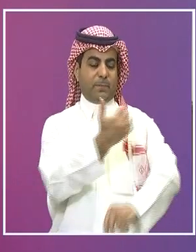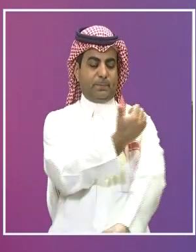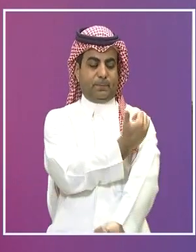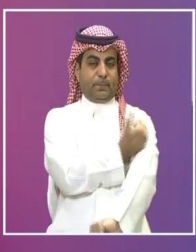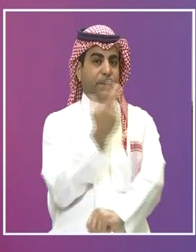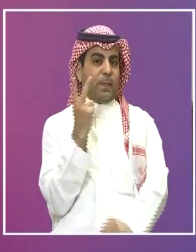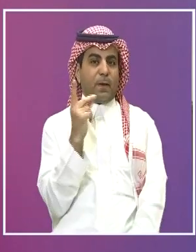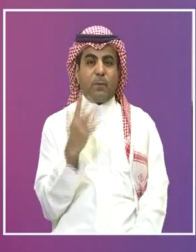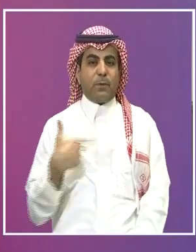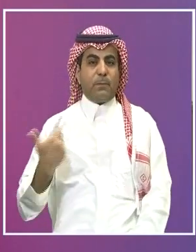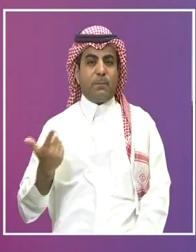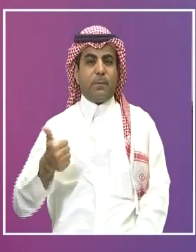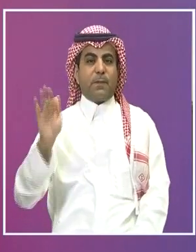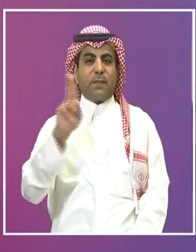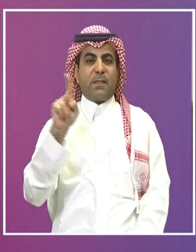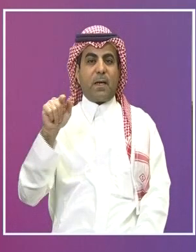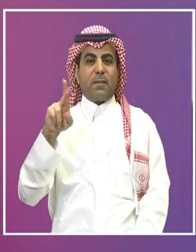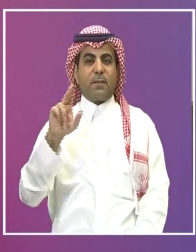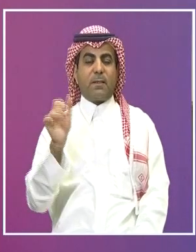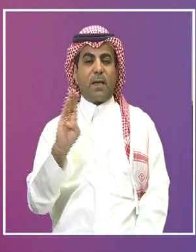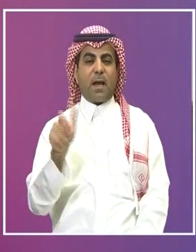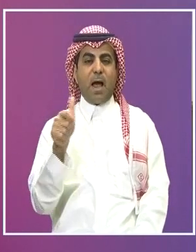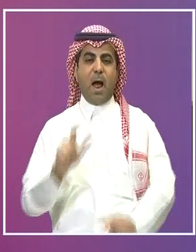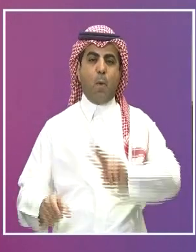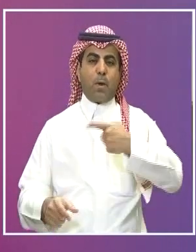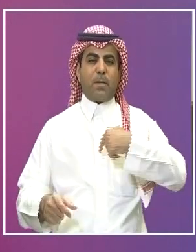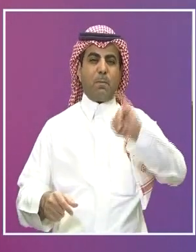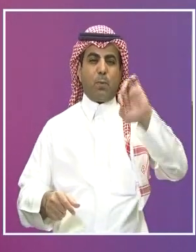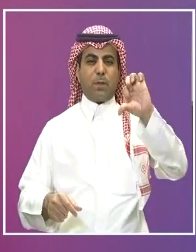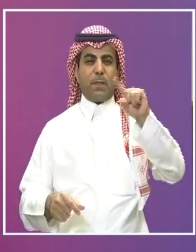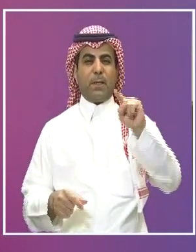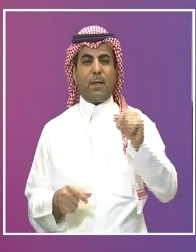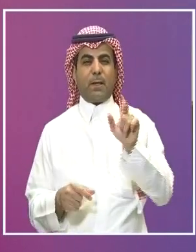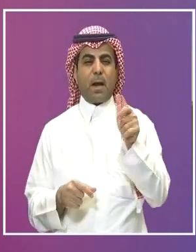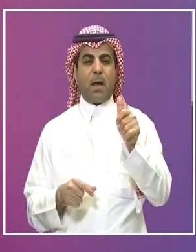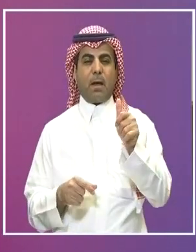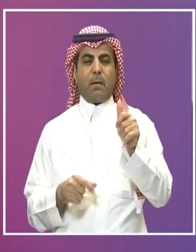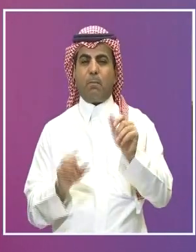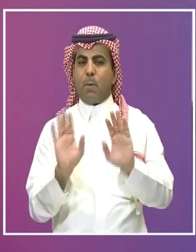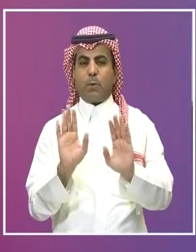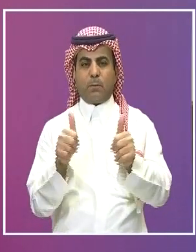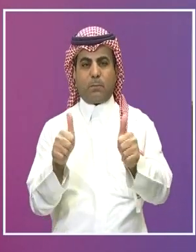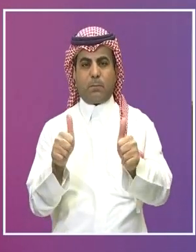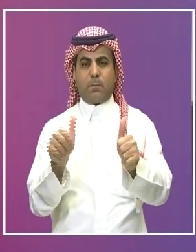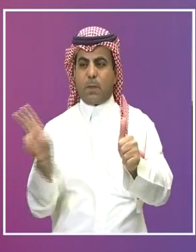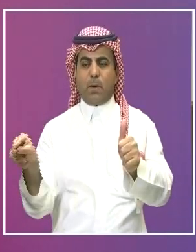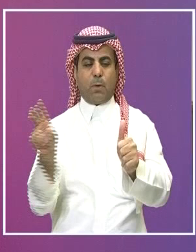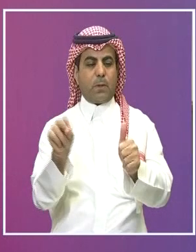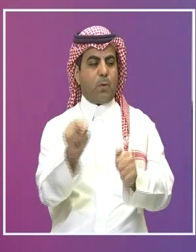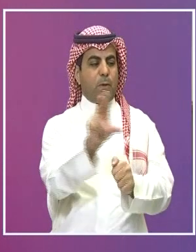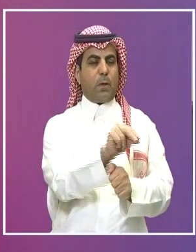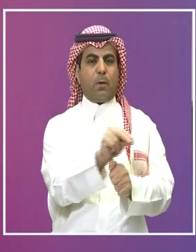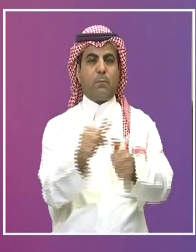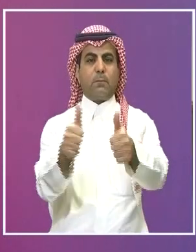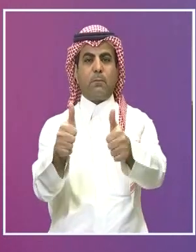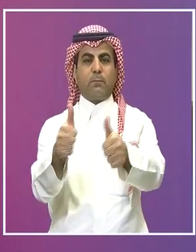من أسترازينيكا أوكسفورد أو من موديرنا، هذا الأمر آمن وفعال. أيضا لو كانت الأولى من